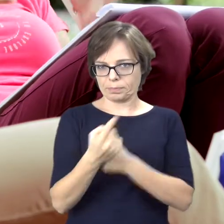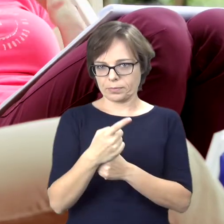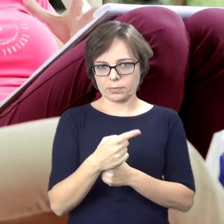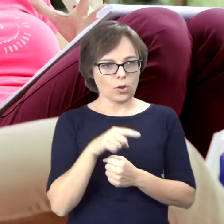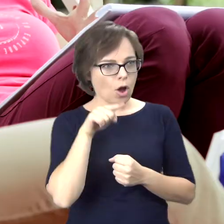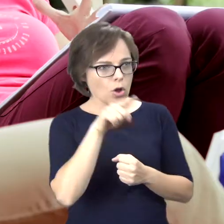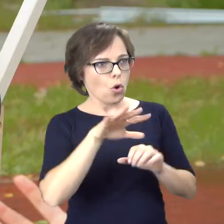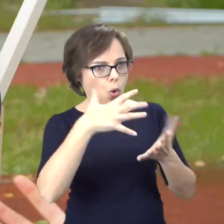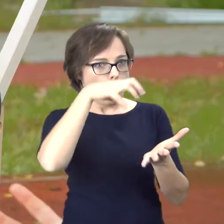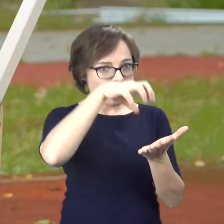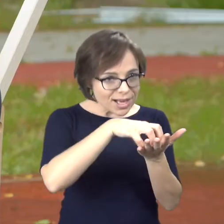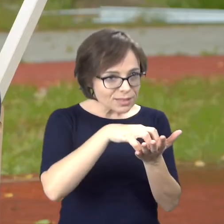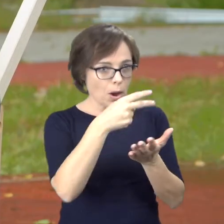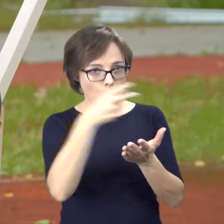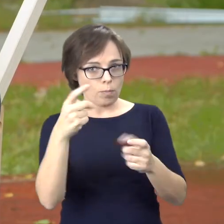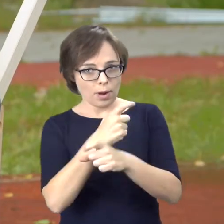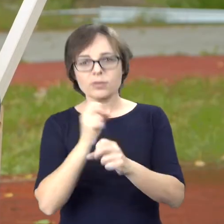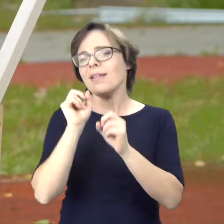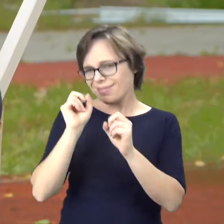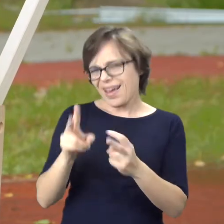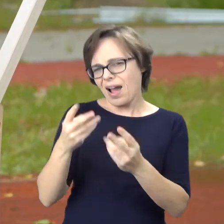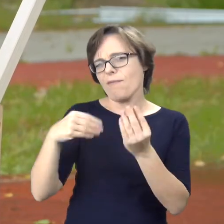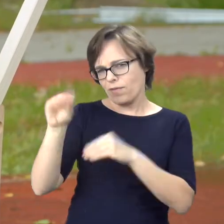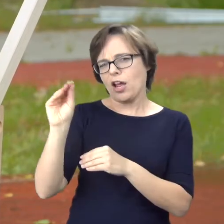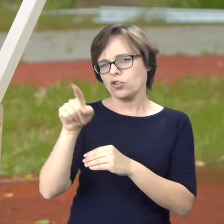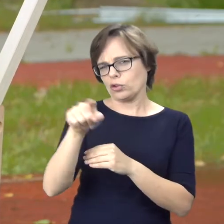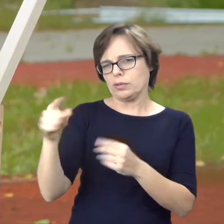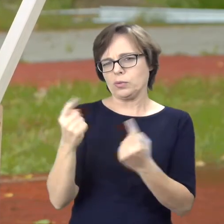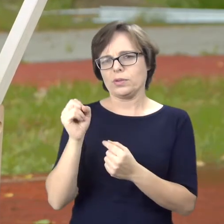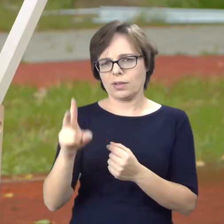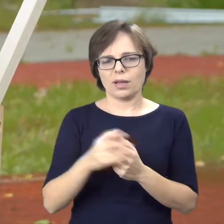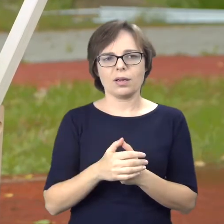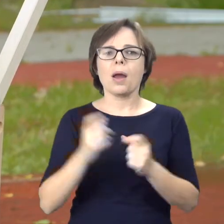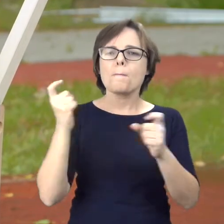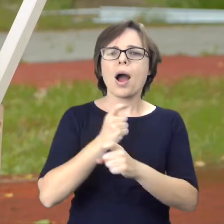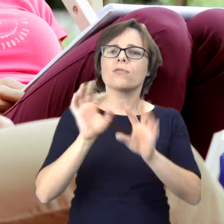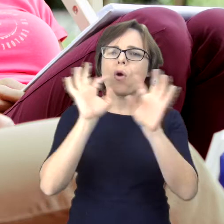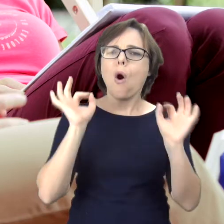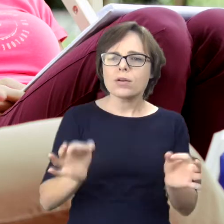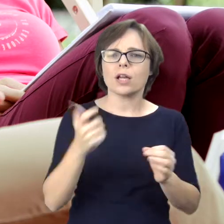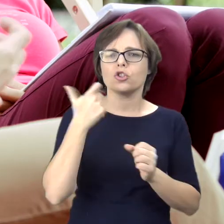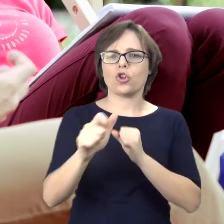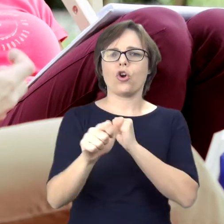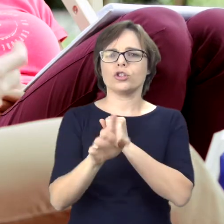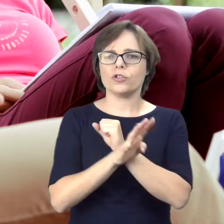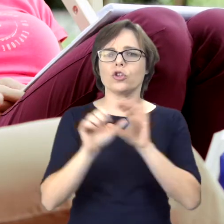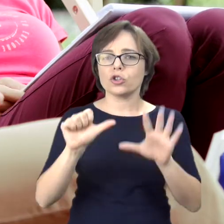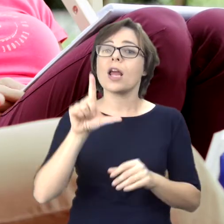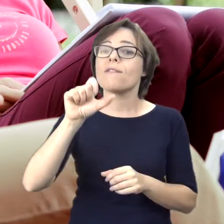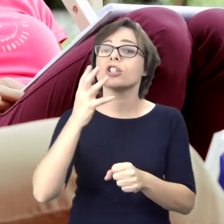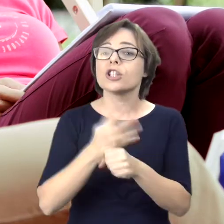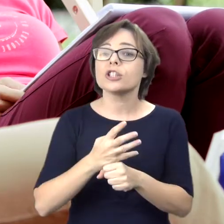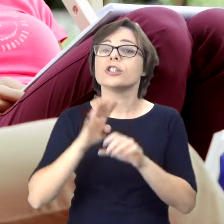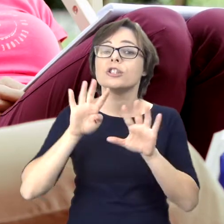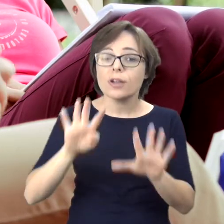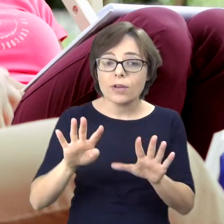Wyspa jest krajem, tak? W większości przypadków tak jest. Mój projekt, bo krajów oficjalnie mamy 196. Natomiast 249 to jest według norm